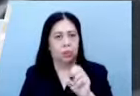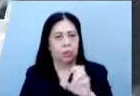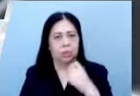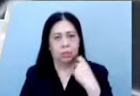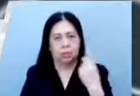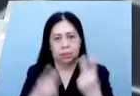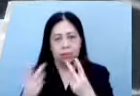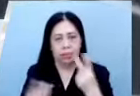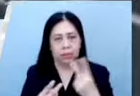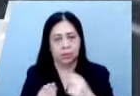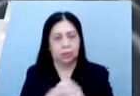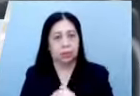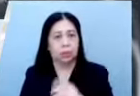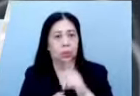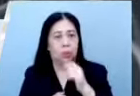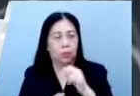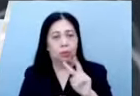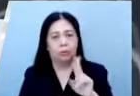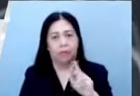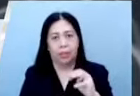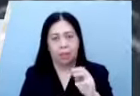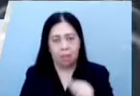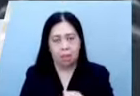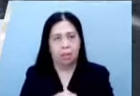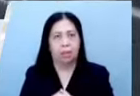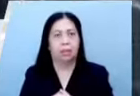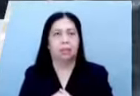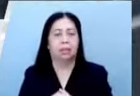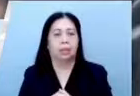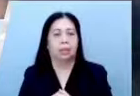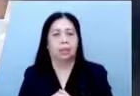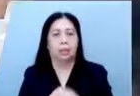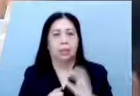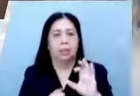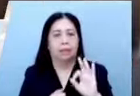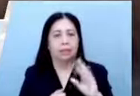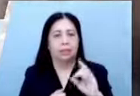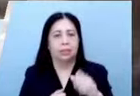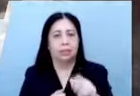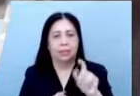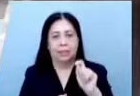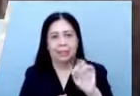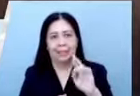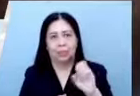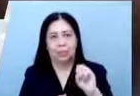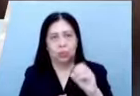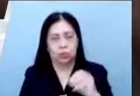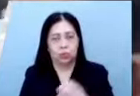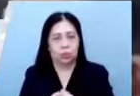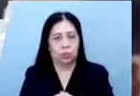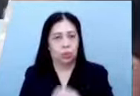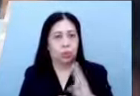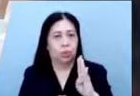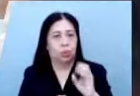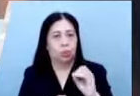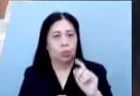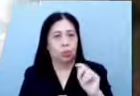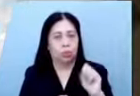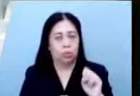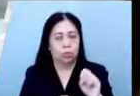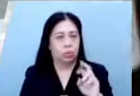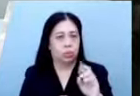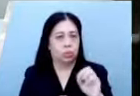for all seasons Vilma Santos Recto, FDCP Chairman Tirso Cruz III, Boots Anson Rodrigo, Lito